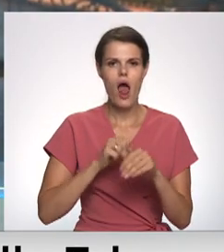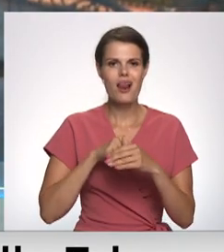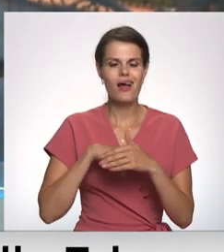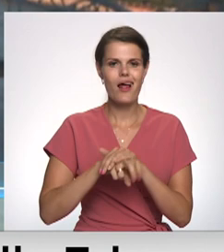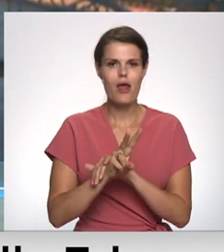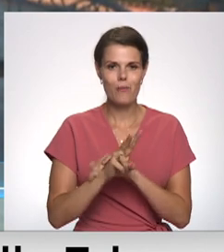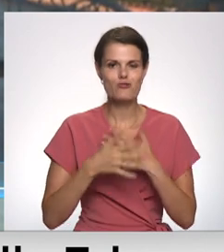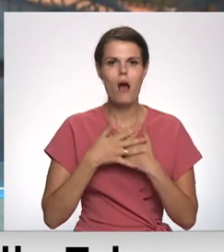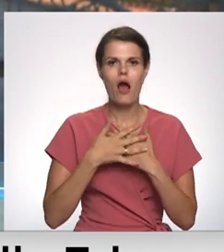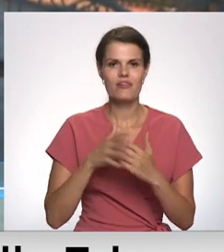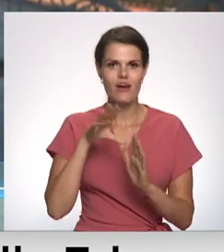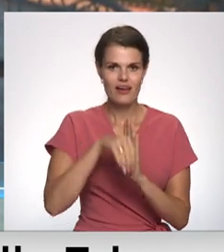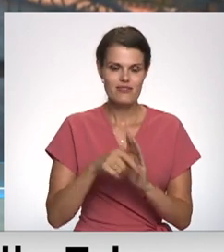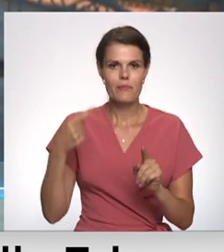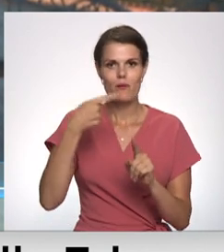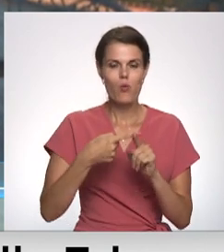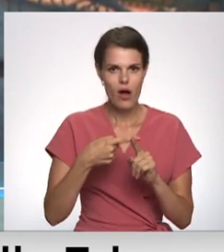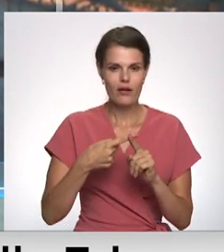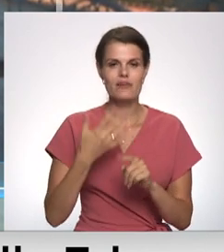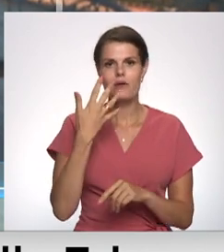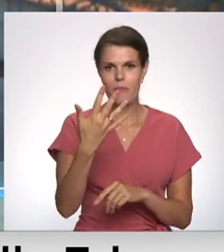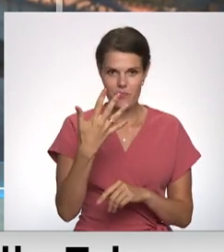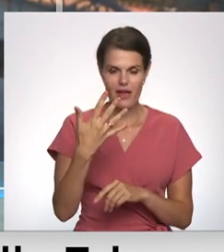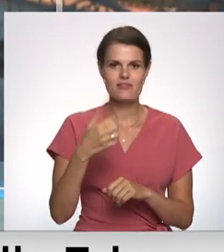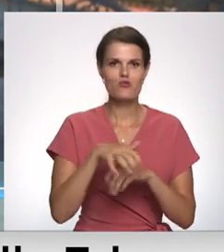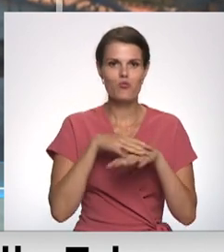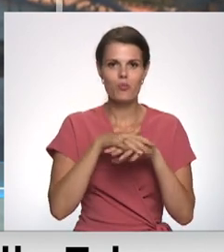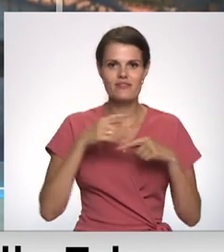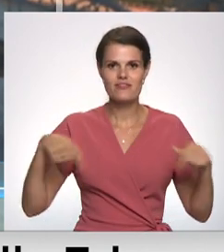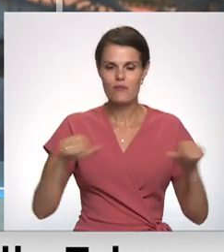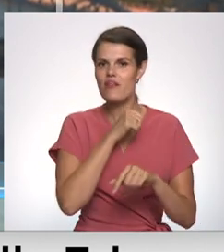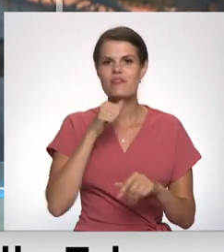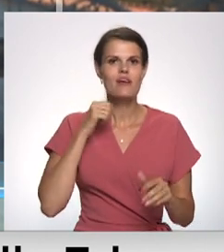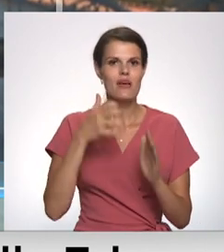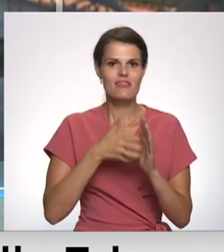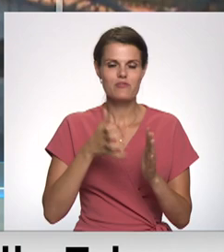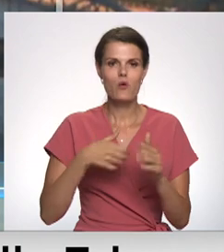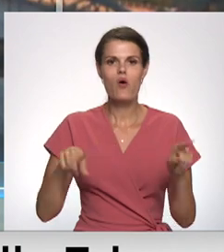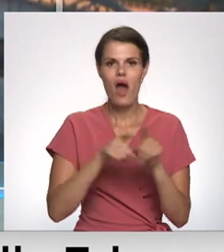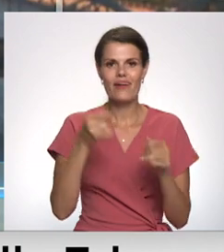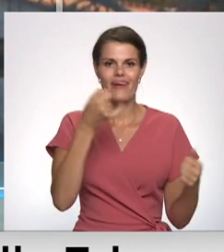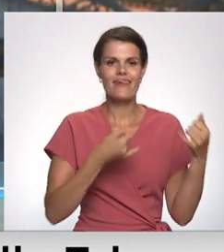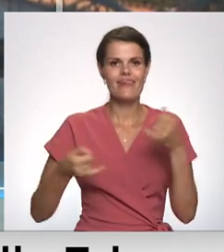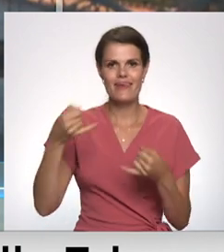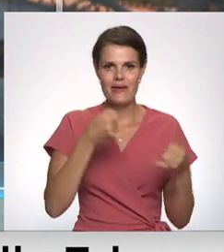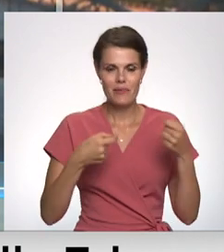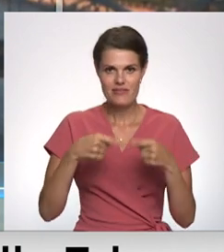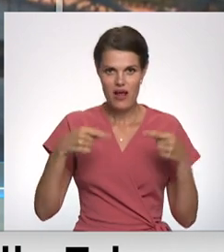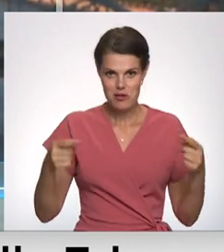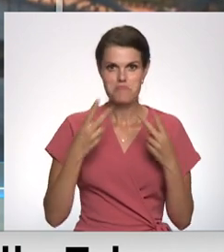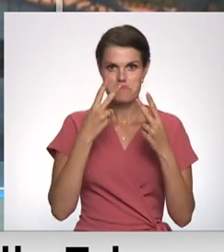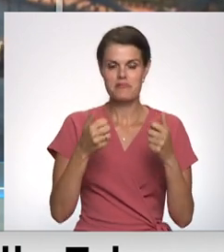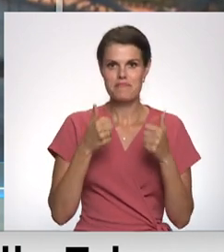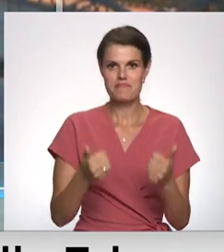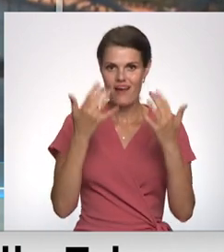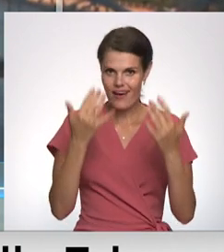iesaistās aktīvāk. Pirmo reizi 5 publiskās teritorijās Talsos izmantot arī ķīmiskie līdzekļi. Rezultāti esot acīm redzami, taču